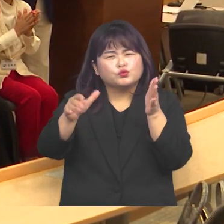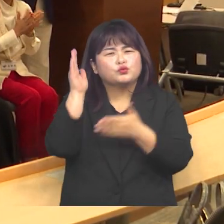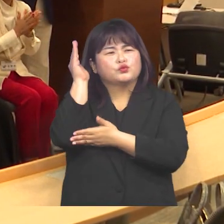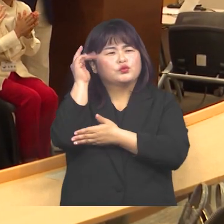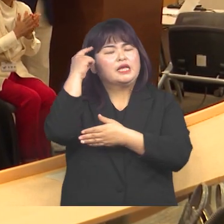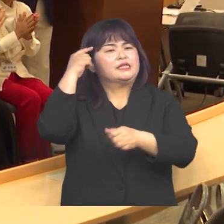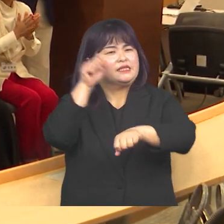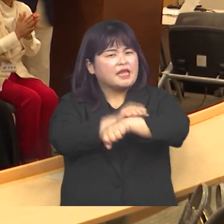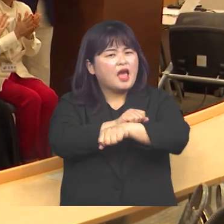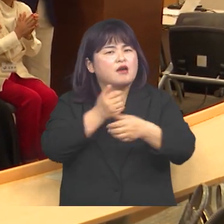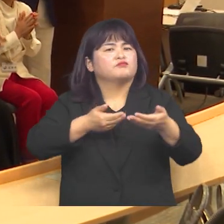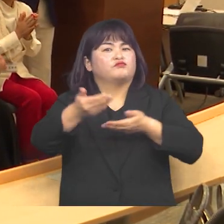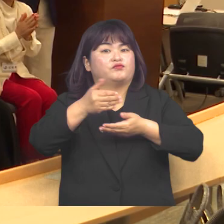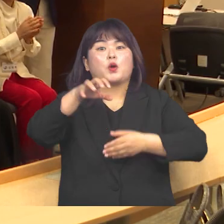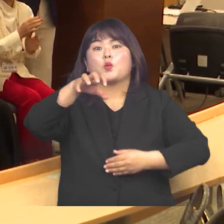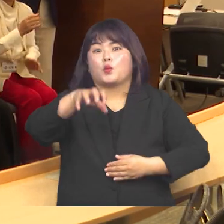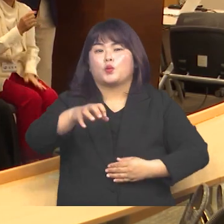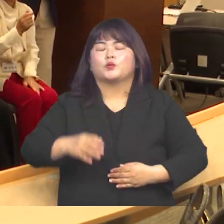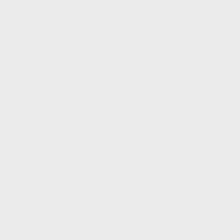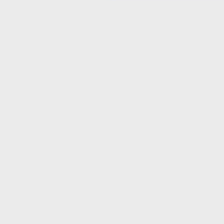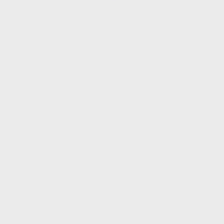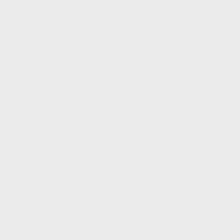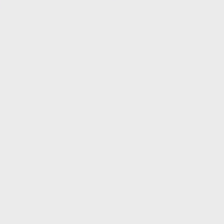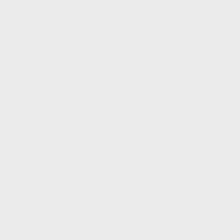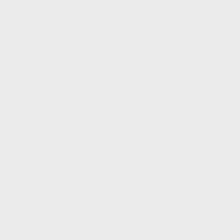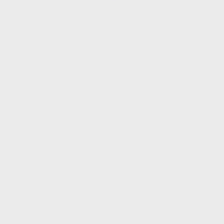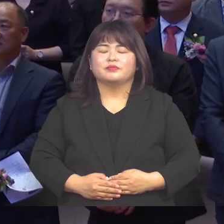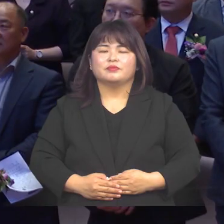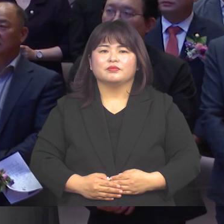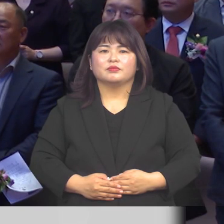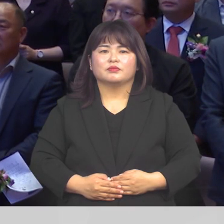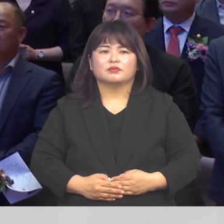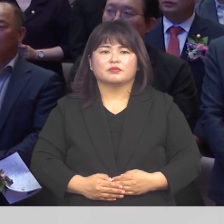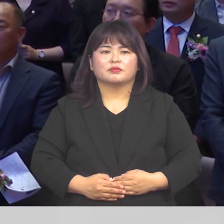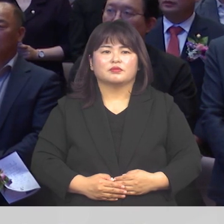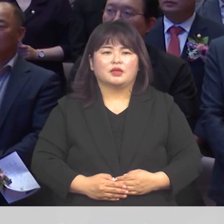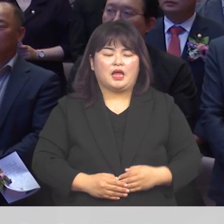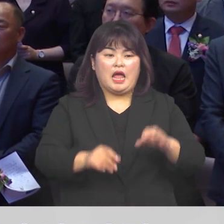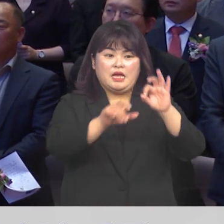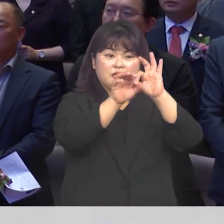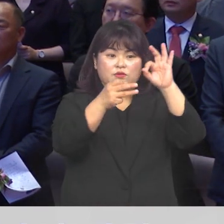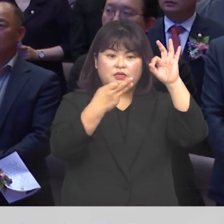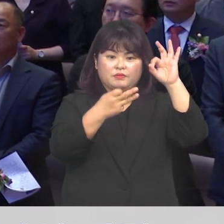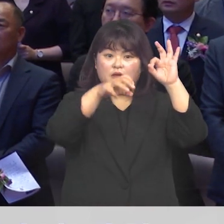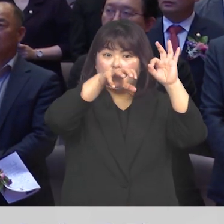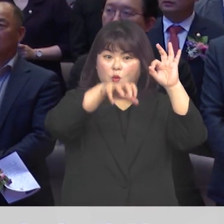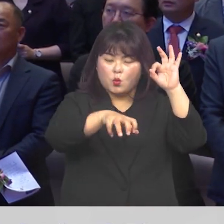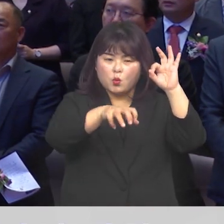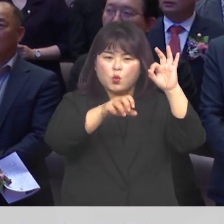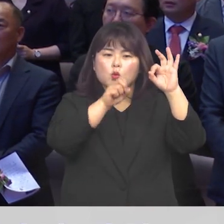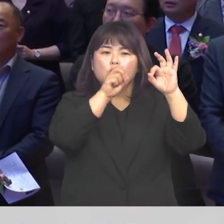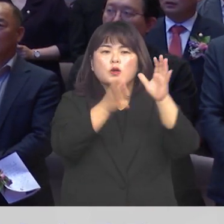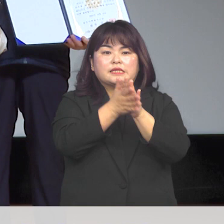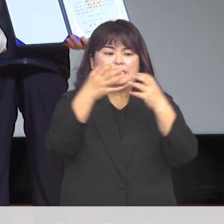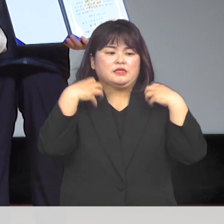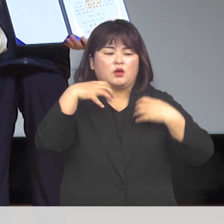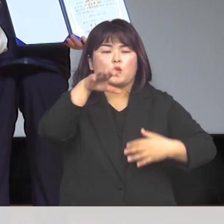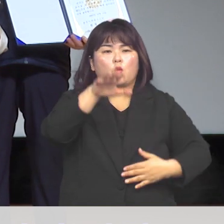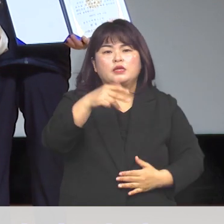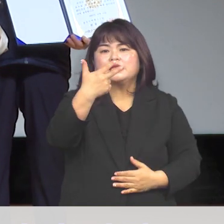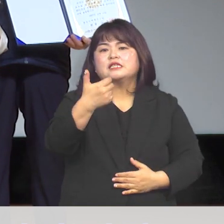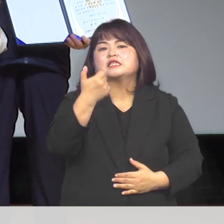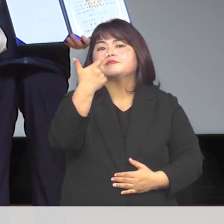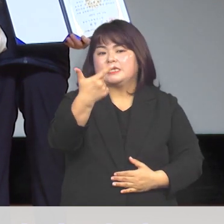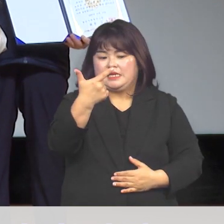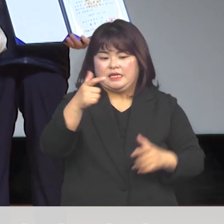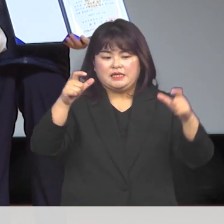명사들이 지식과 경험을 나누고 있습니다. 13일 시청 에이스홀에서 제71주년